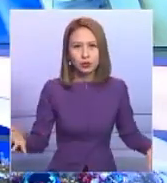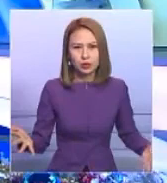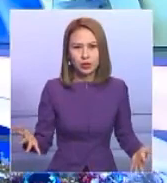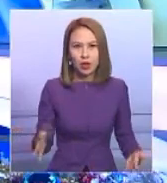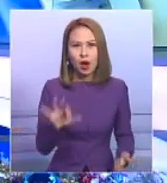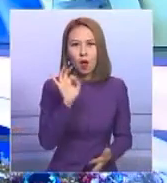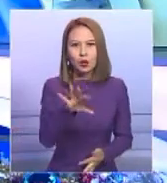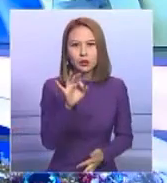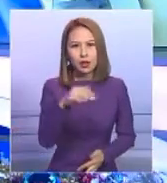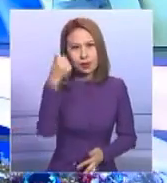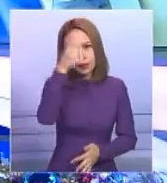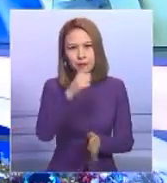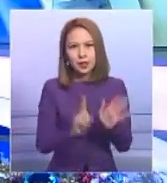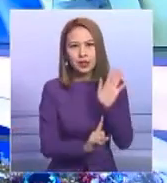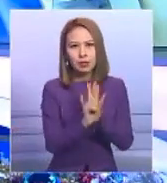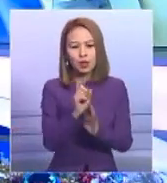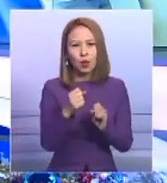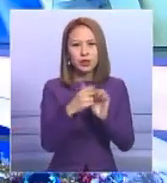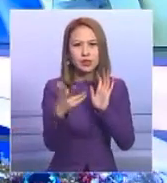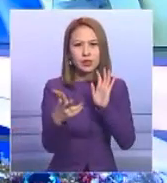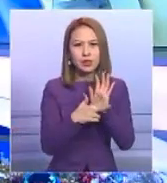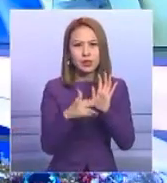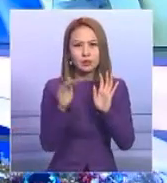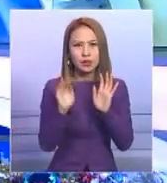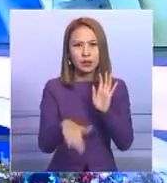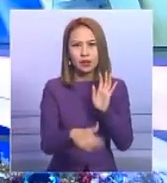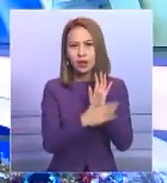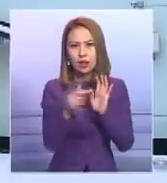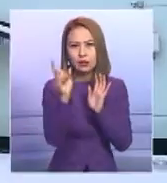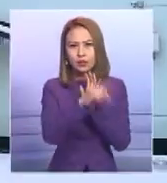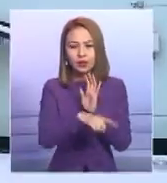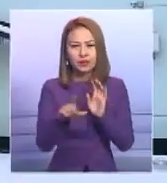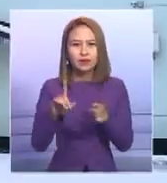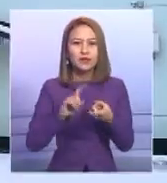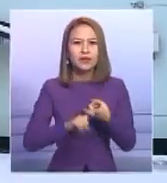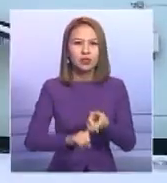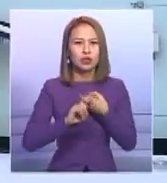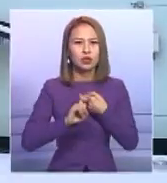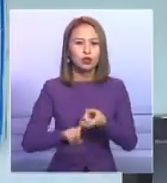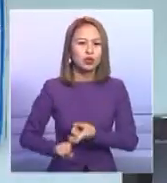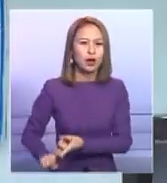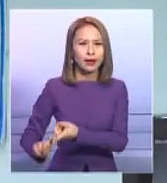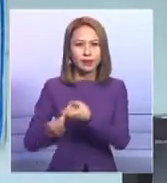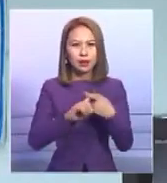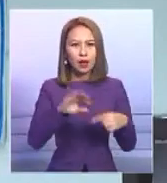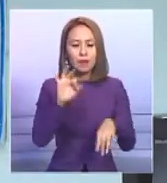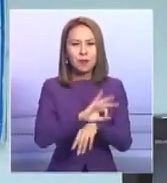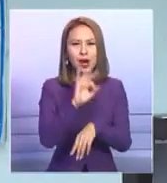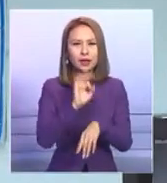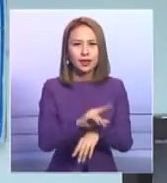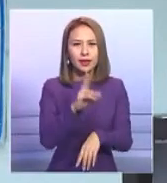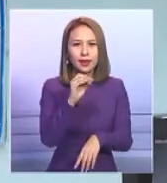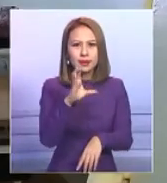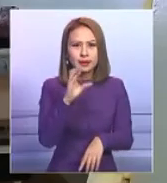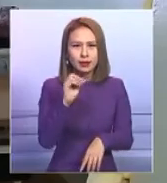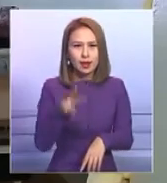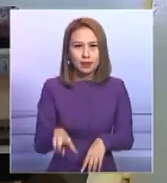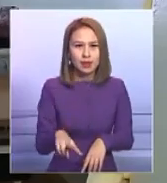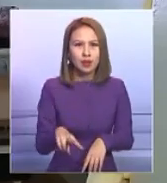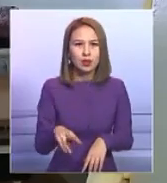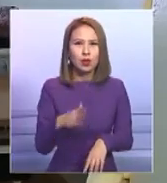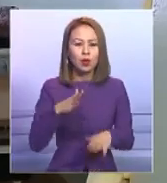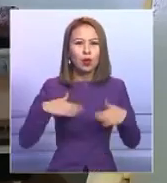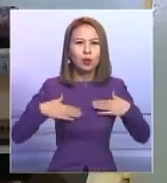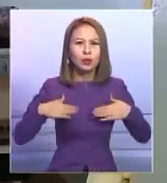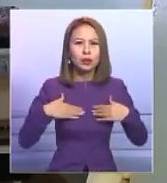62%-ға өскен. Қазан айының бірінен бері 18 мыңнан астам адамның осы вирустық инфекцияны жұқтырғаны анықталды. Осы